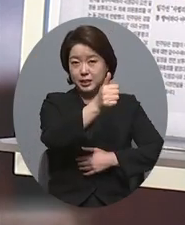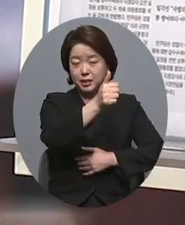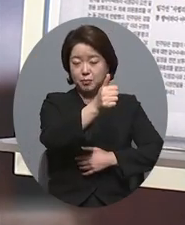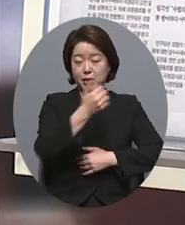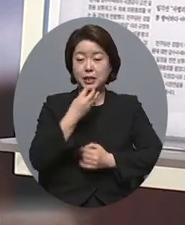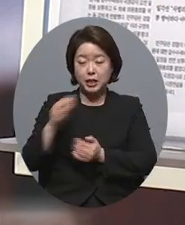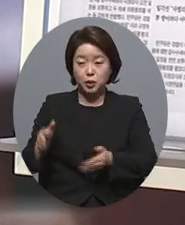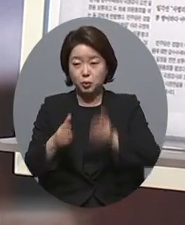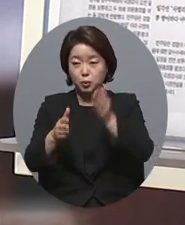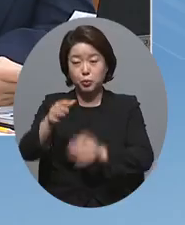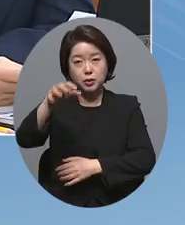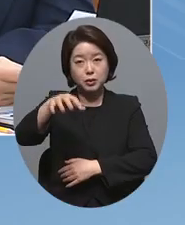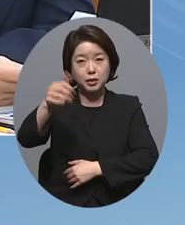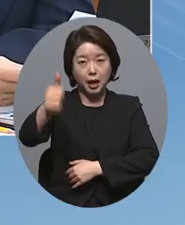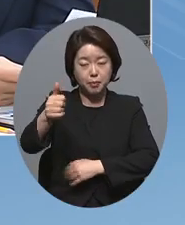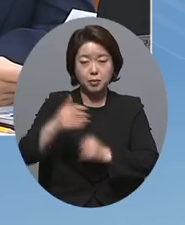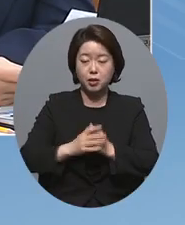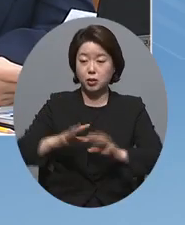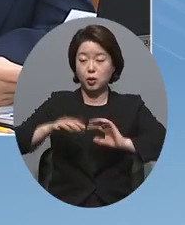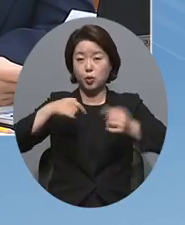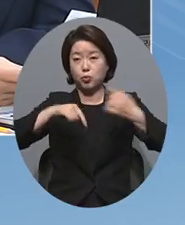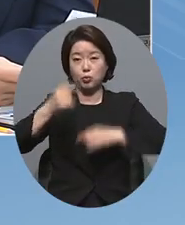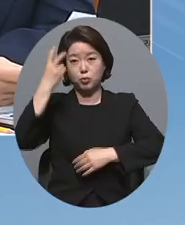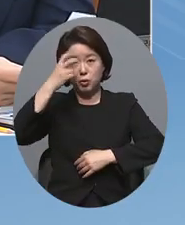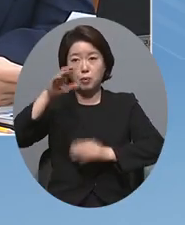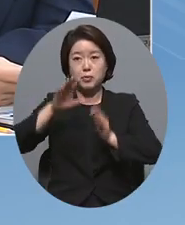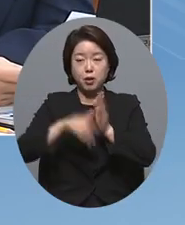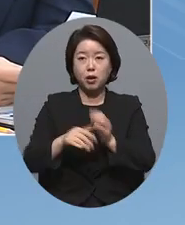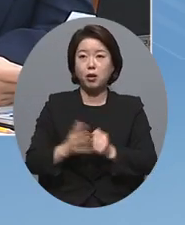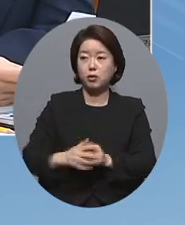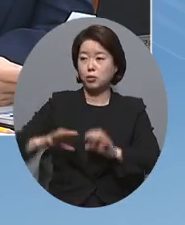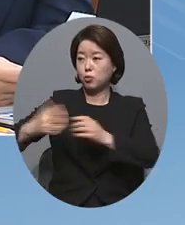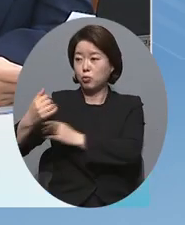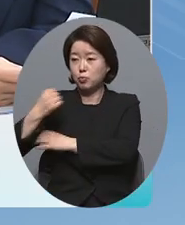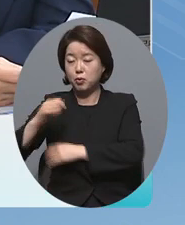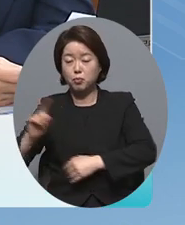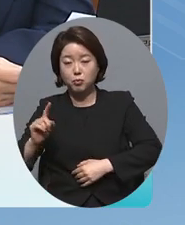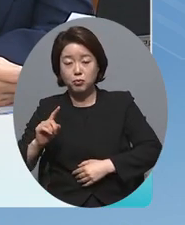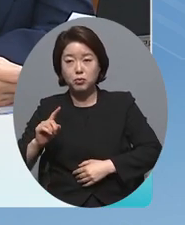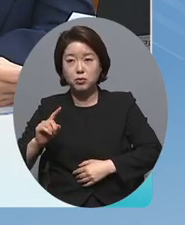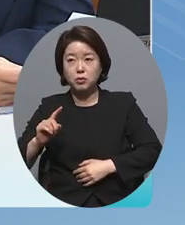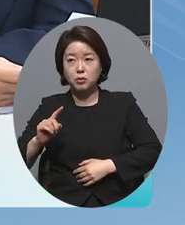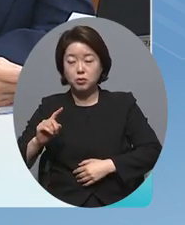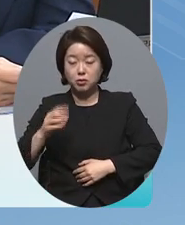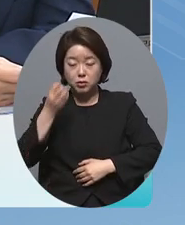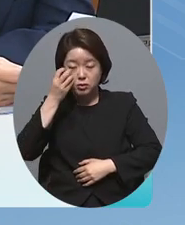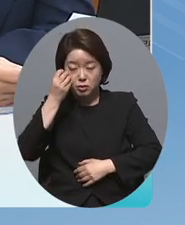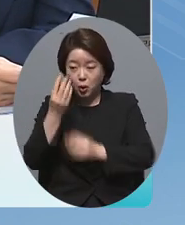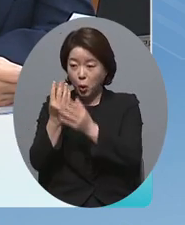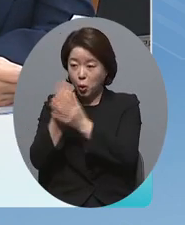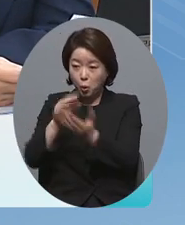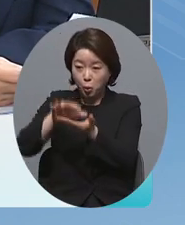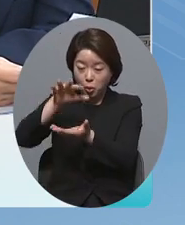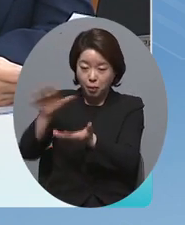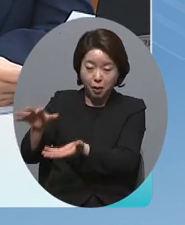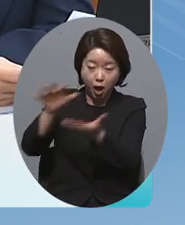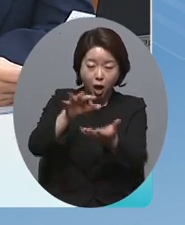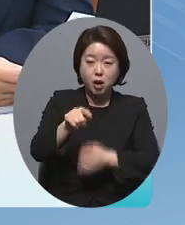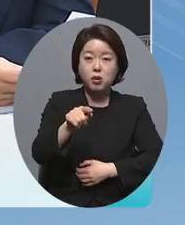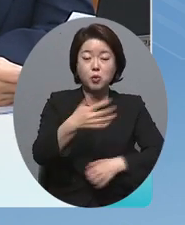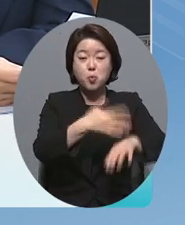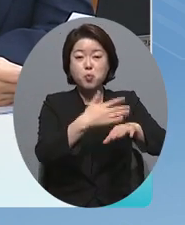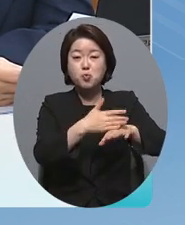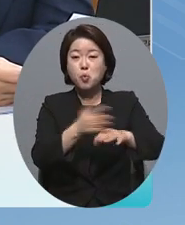도지사 앞에서 국정감사를 할 때 국민의힘의 모 의원이 엉뚱한 돈다발 갖다 놓고 조폭으로부터 돈